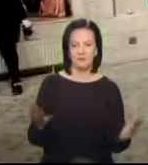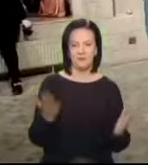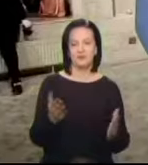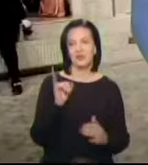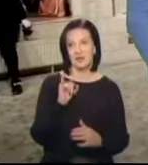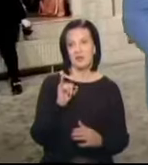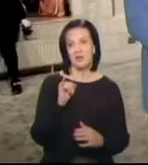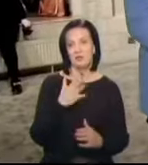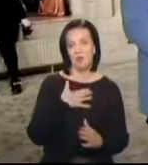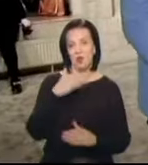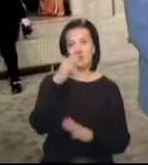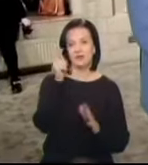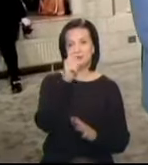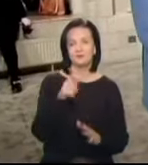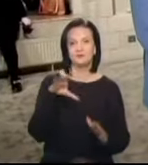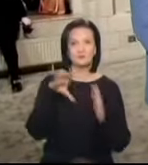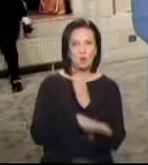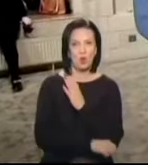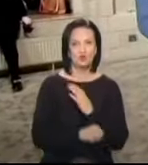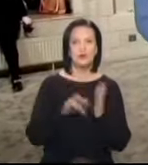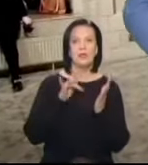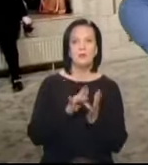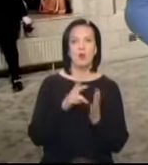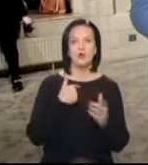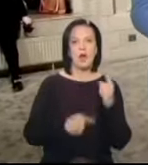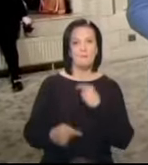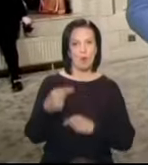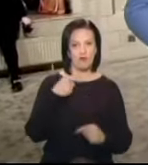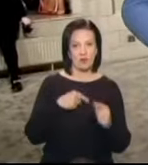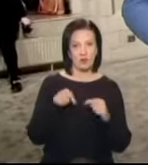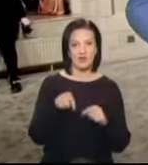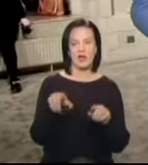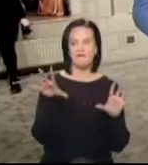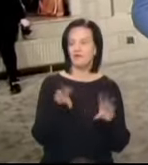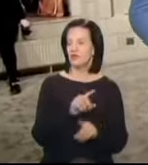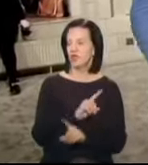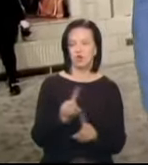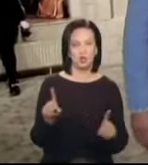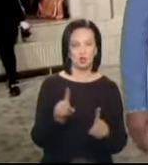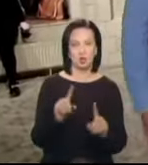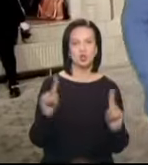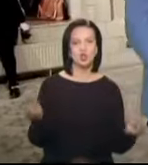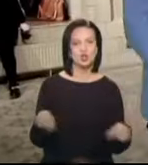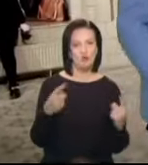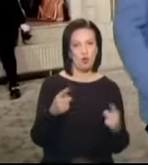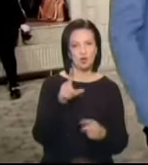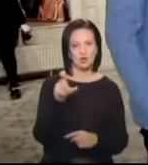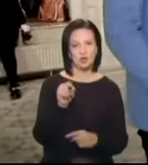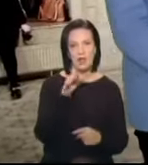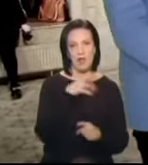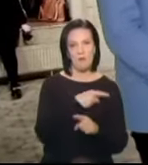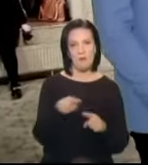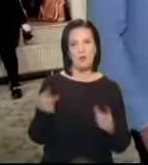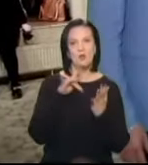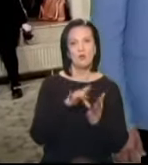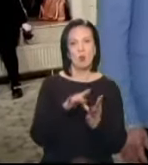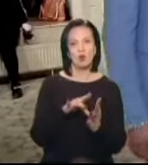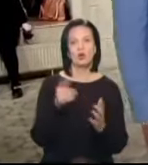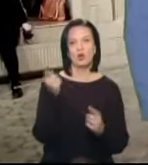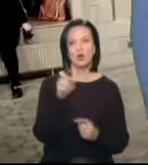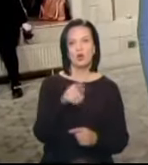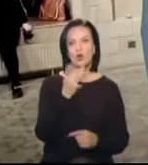роботи. Коли вже в кінці подорожі я повертаюся, там все, що створено за період подорожі. Тому коли зараз